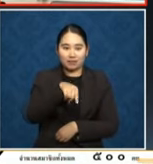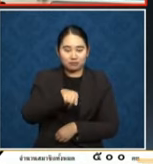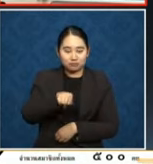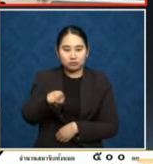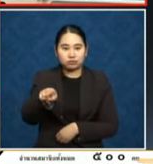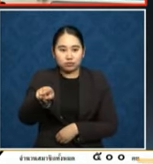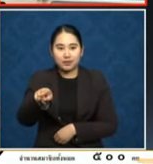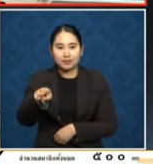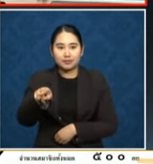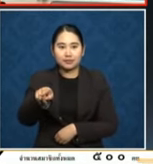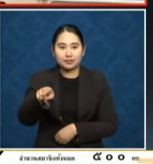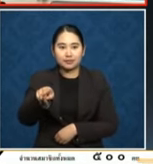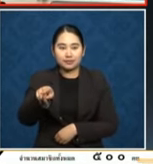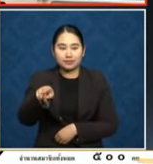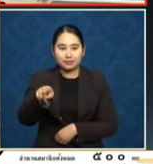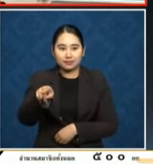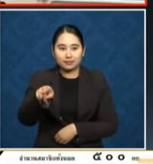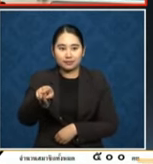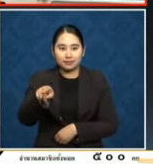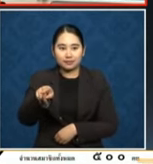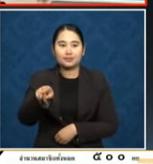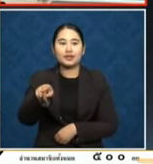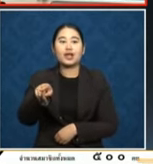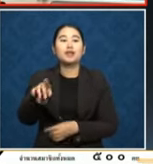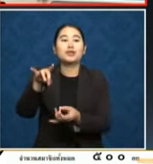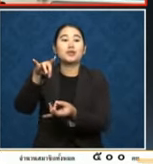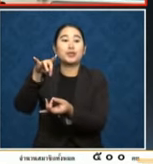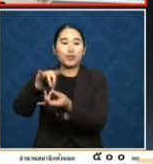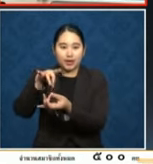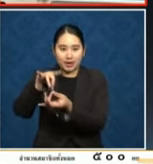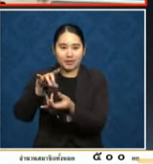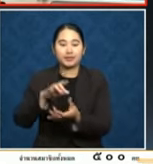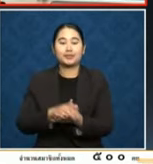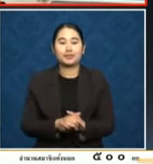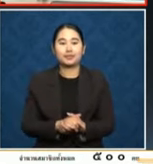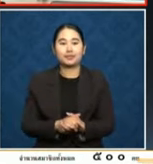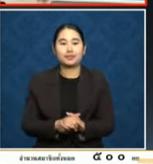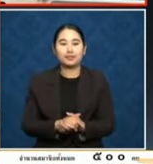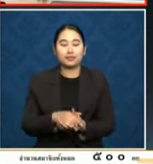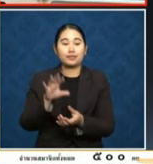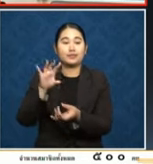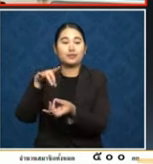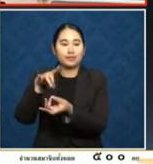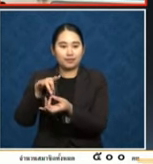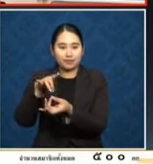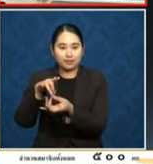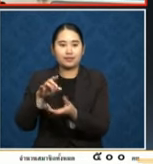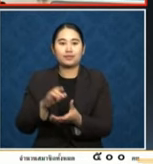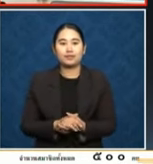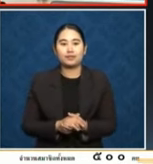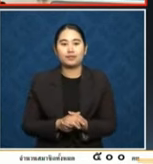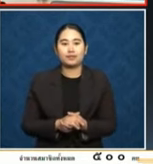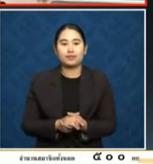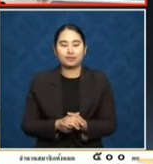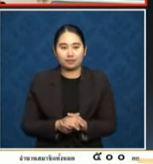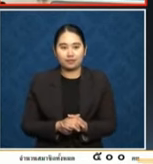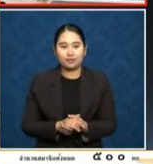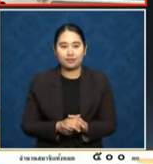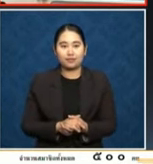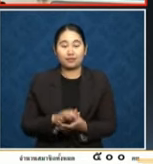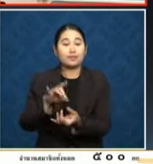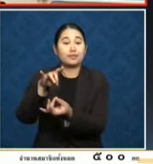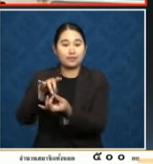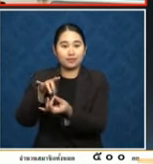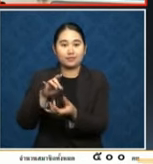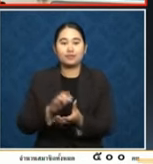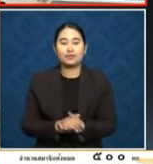บริเวณหมู่ที่4เชื่อมหมู่ที่14บ้านหนองกระดีตำบลเกาะตะเลี้ยงอำเภอศรีสำโรงจังหวัดสุโข